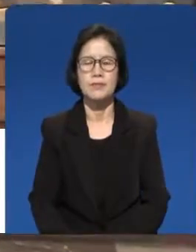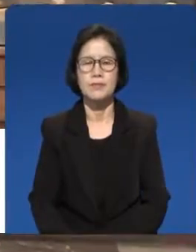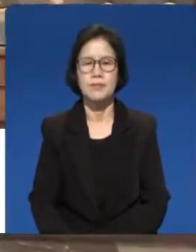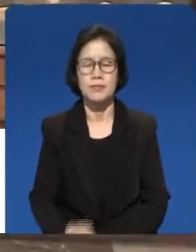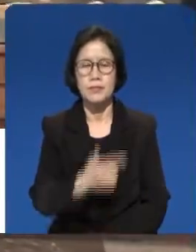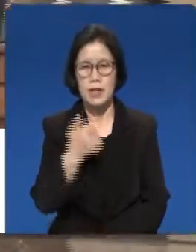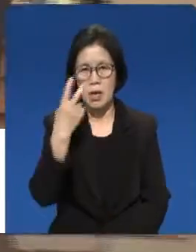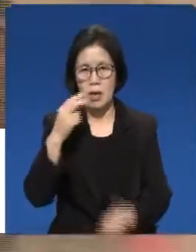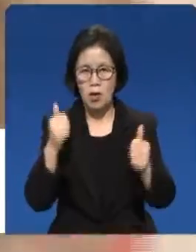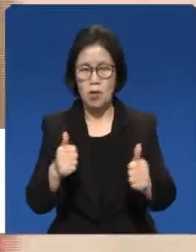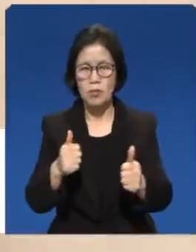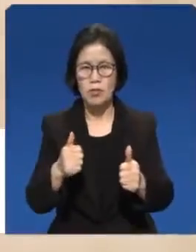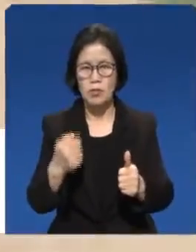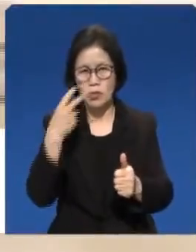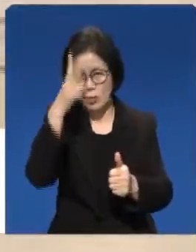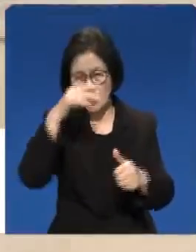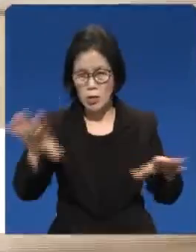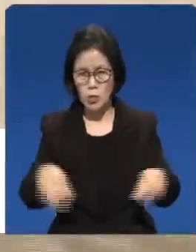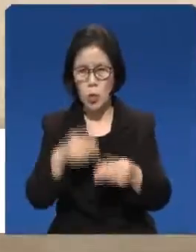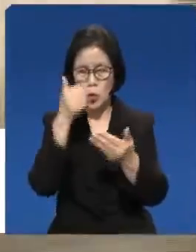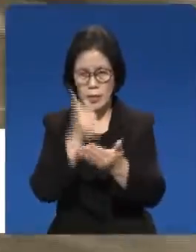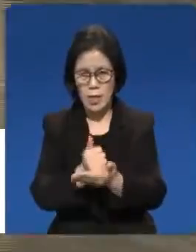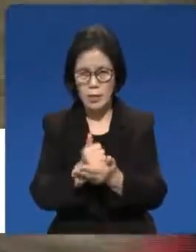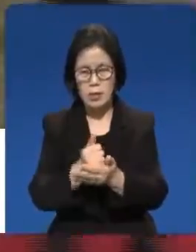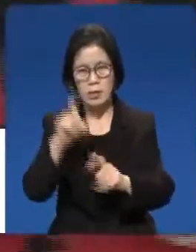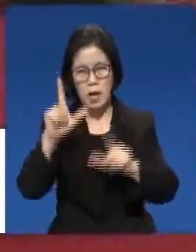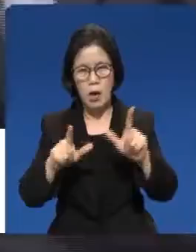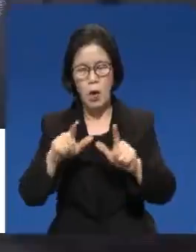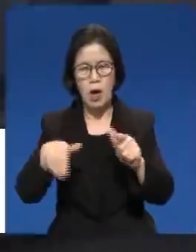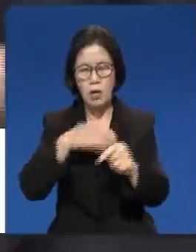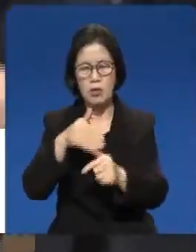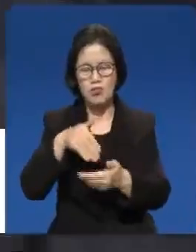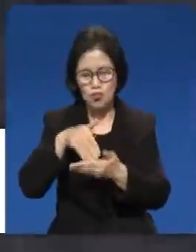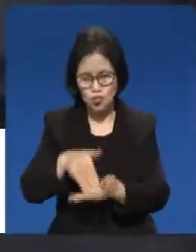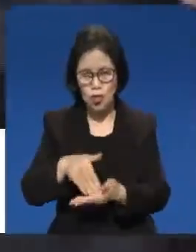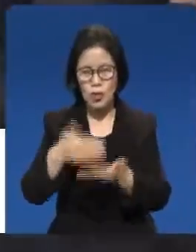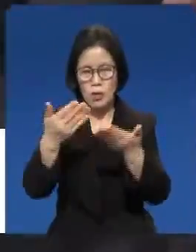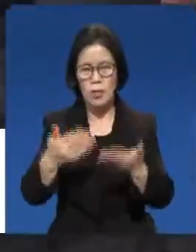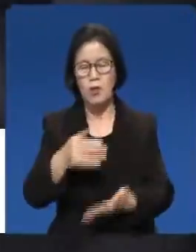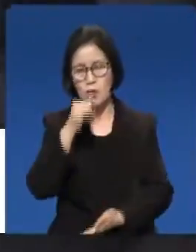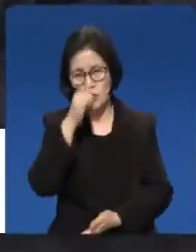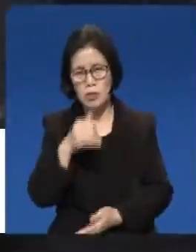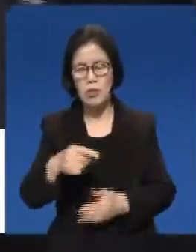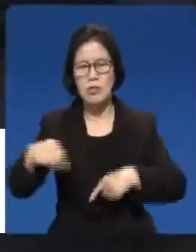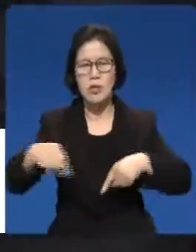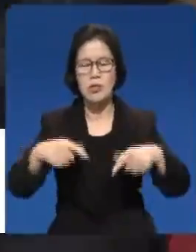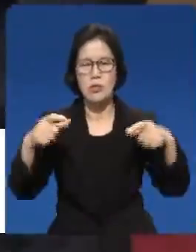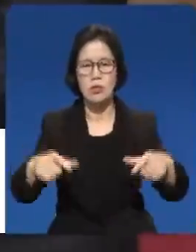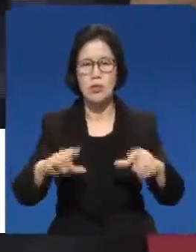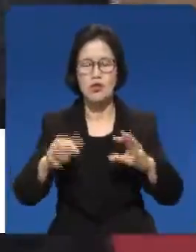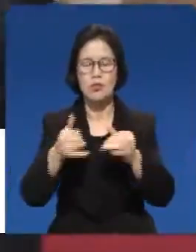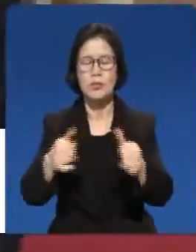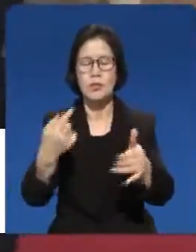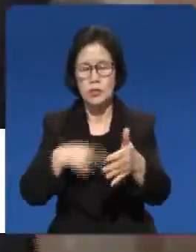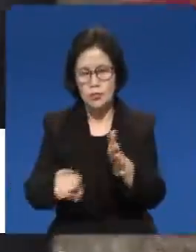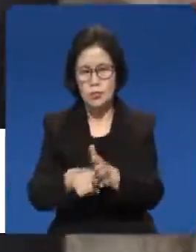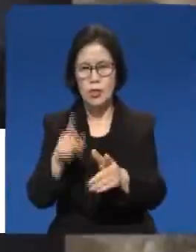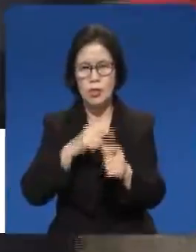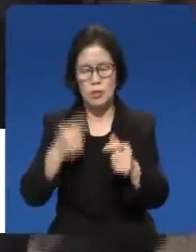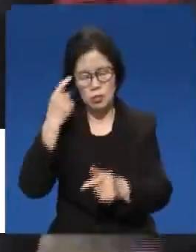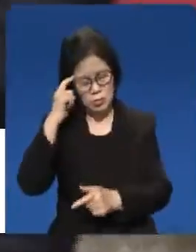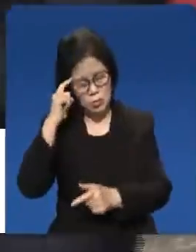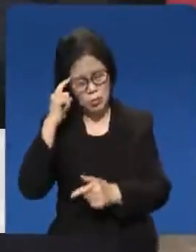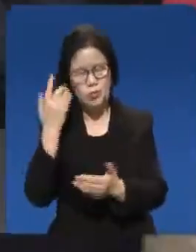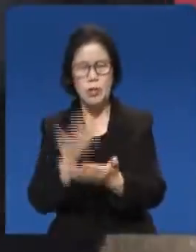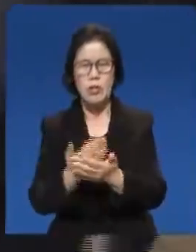대검은 김호수 검찰총장 도 상황을 무겁게 받아들이고 있다 며 정치권에서 국민을 위해 더 심사숙고 해